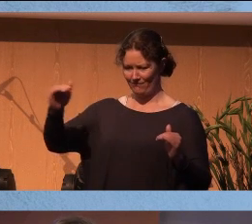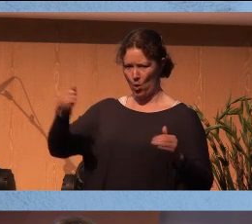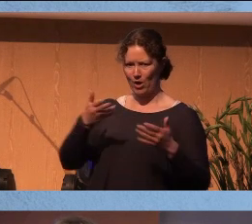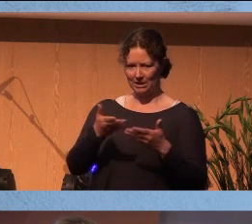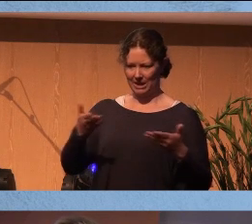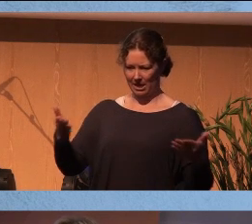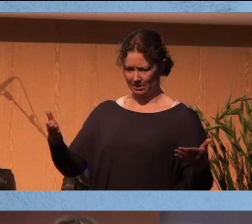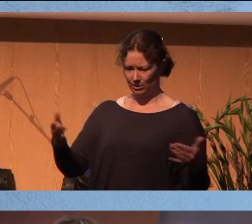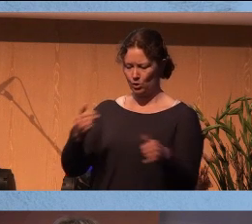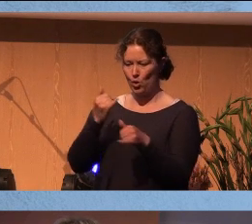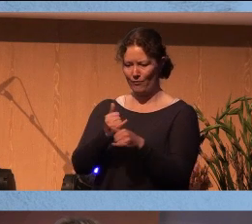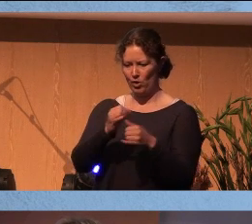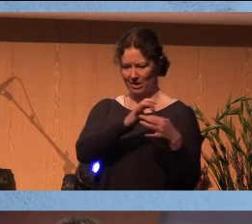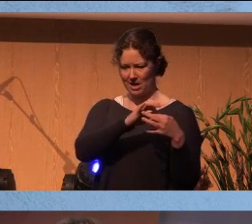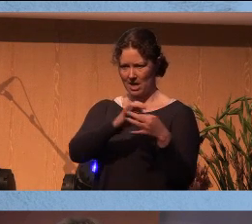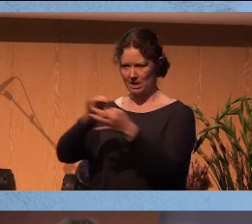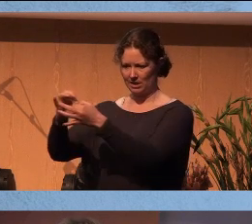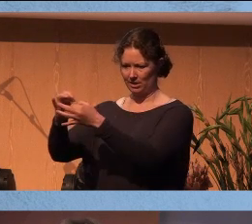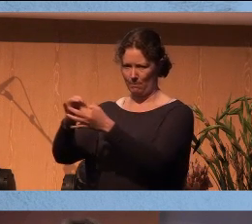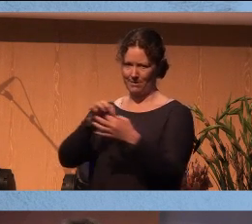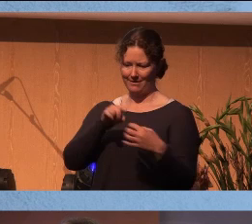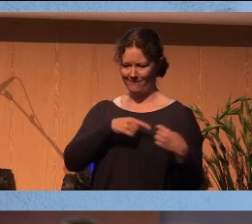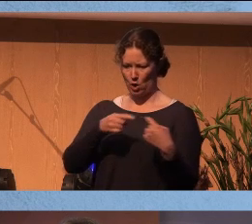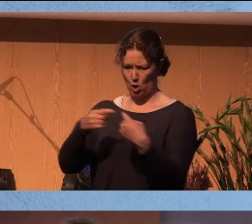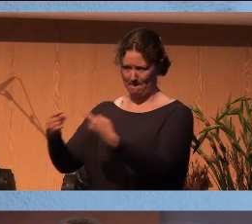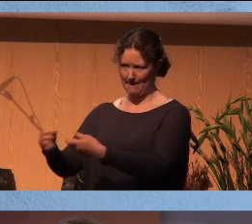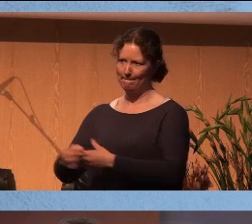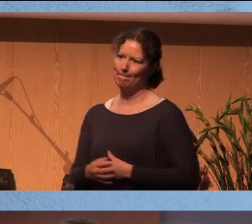tjenestene og hvordan ting henger sammen I forløpet.